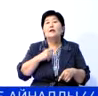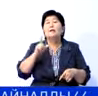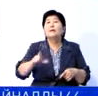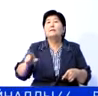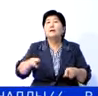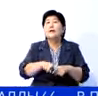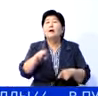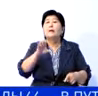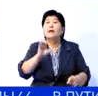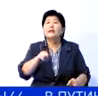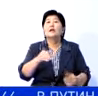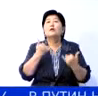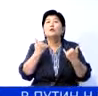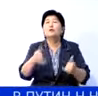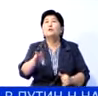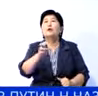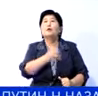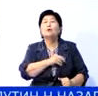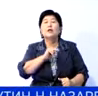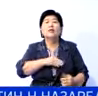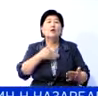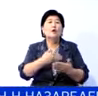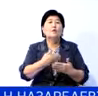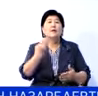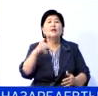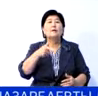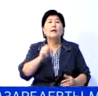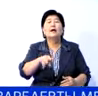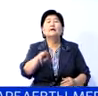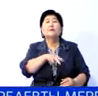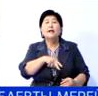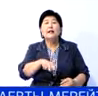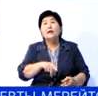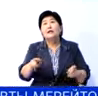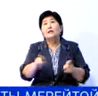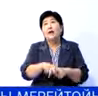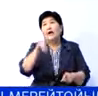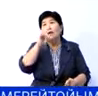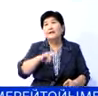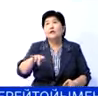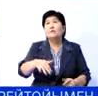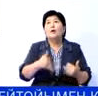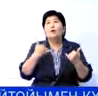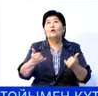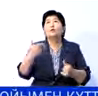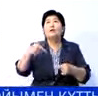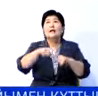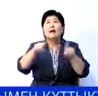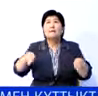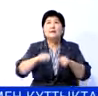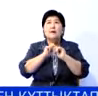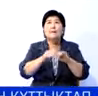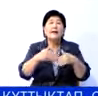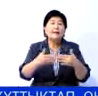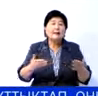шоғыры парасат, құрмет ордендерімен, ерен еңбегі үшін шапағат медальдарымен, сонымен қатар Қазақстан Республикасының құрмет грамотасымен марапатталды.